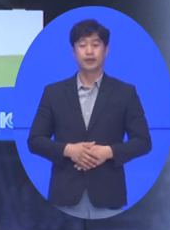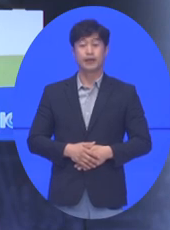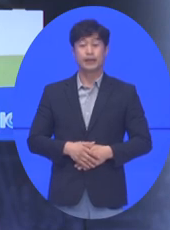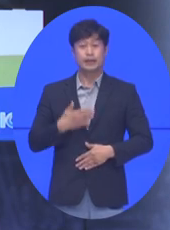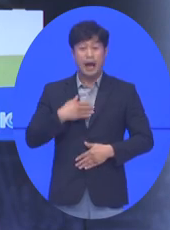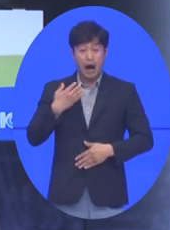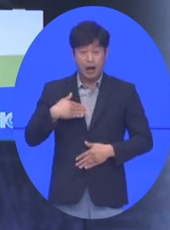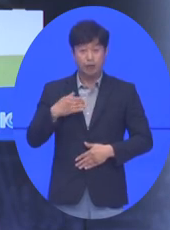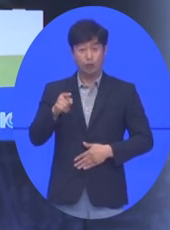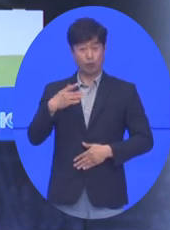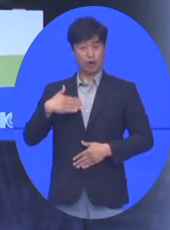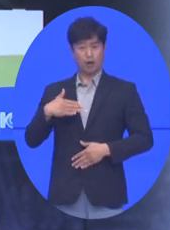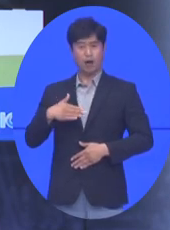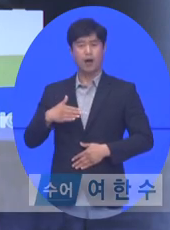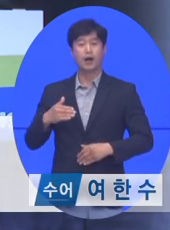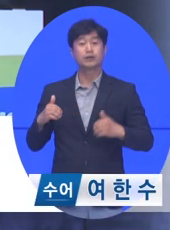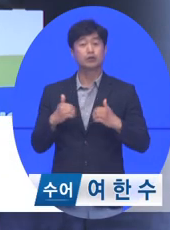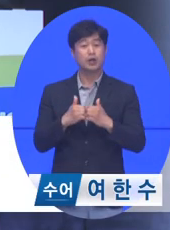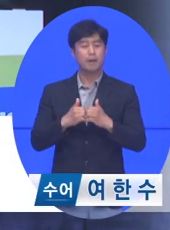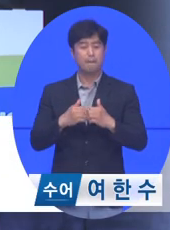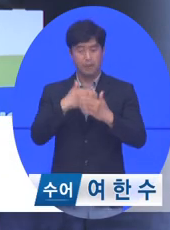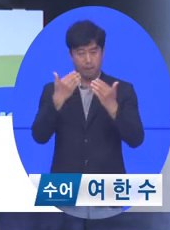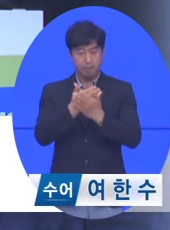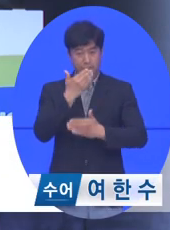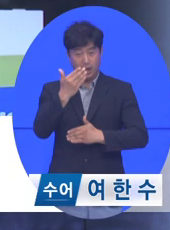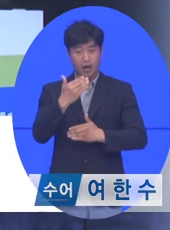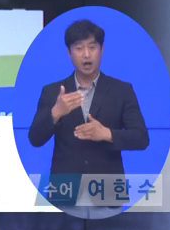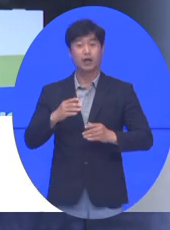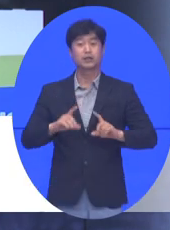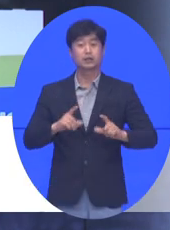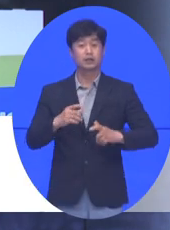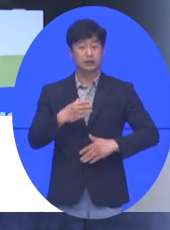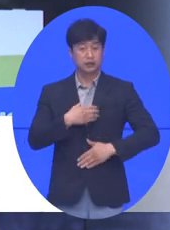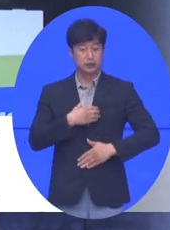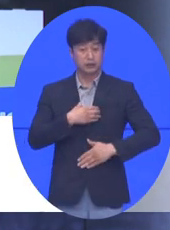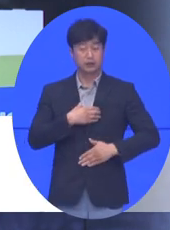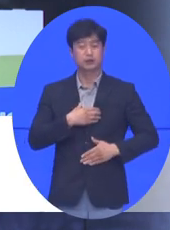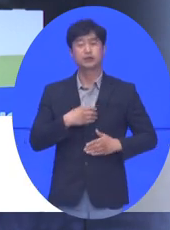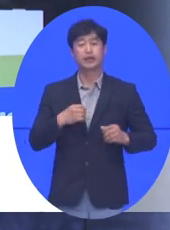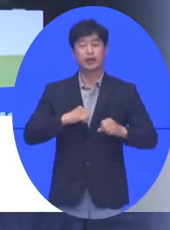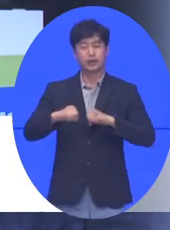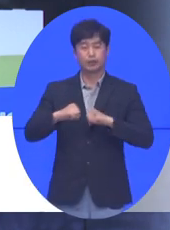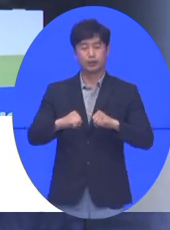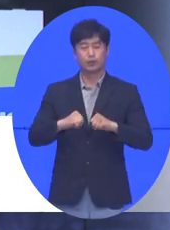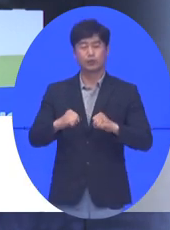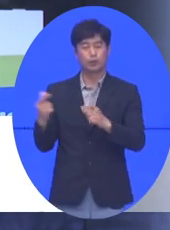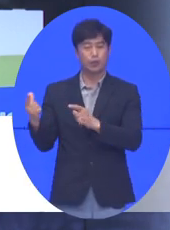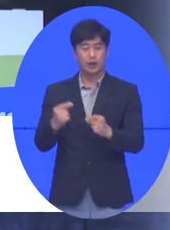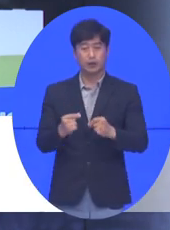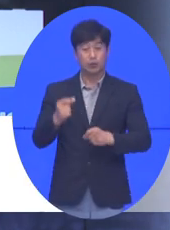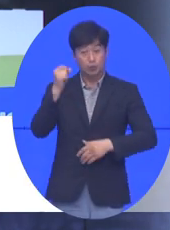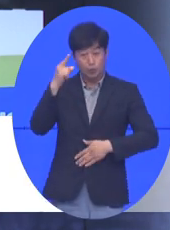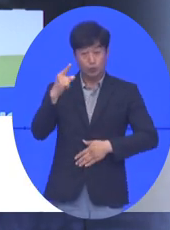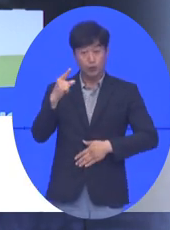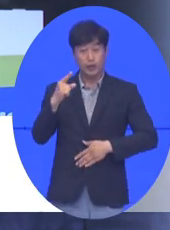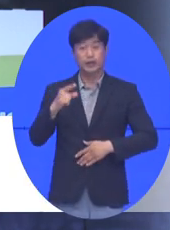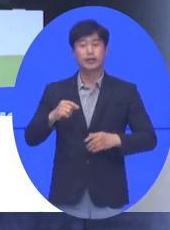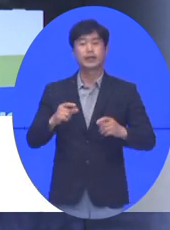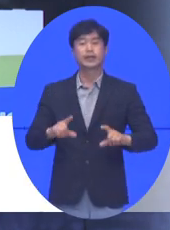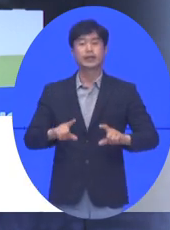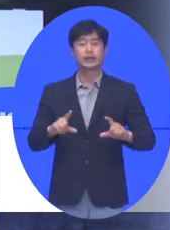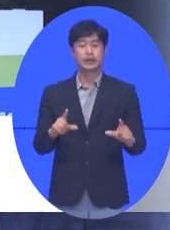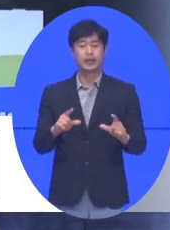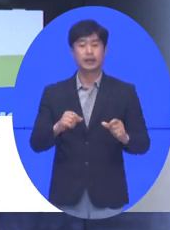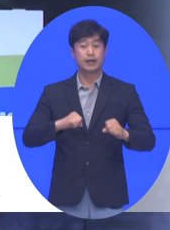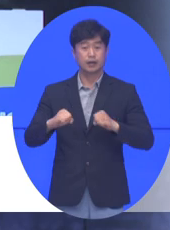지피지기면 백전백승이란 말이 있죠 기후위기 대응도 마찬가지입니다 똑똑한 대응을 위해서는 우리가 사용한 에너지의 양은 얼마나